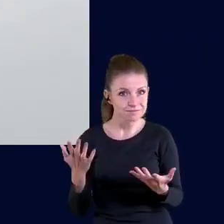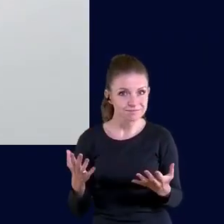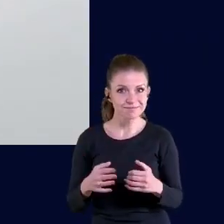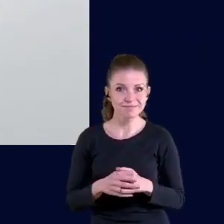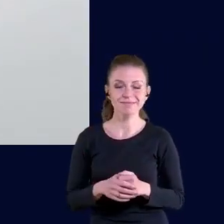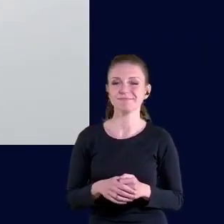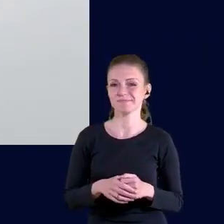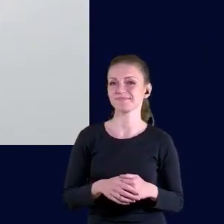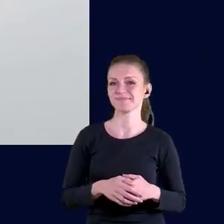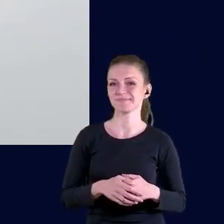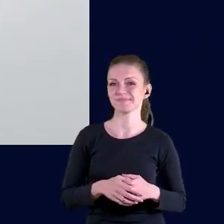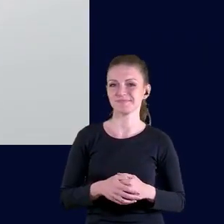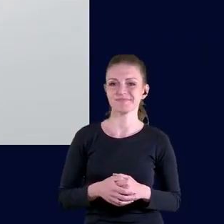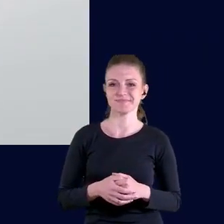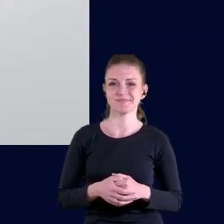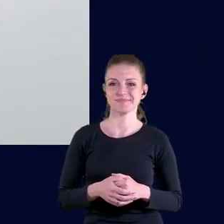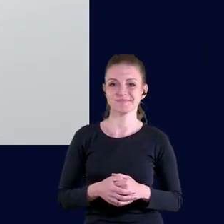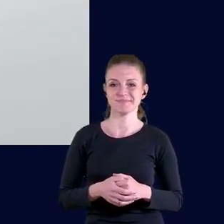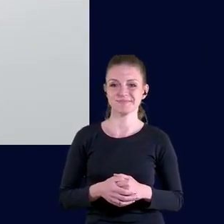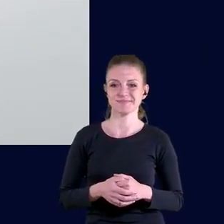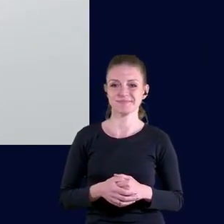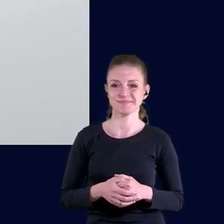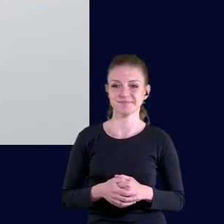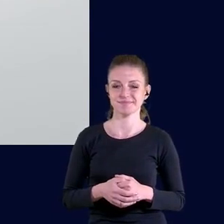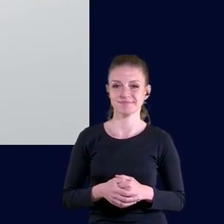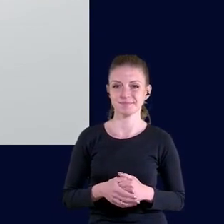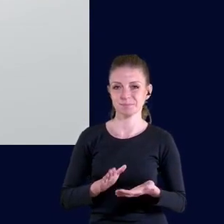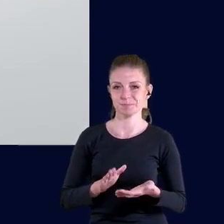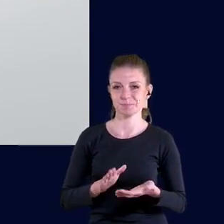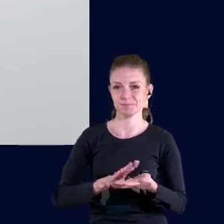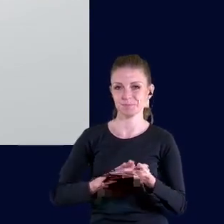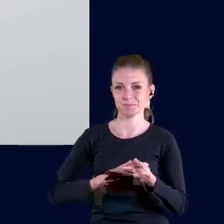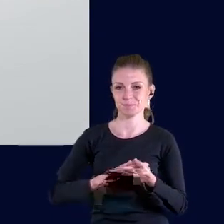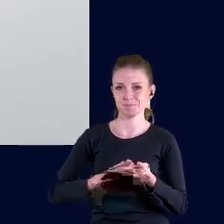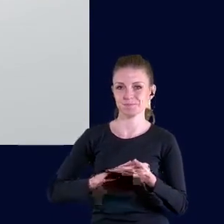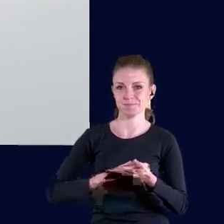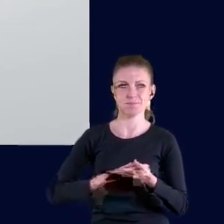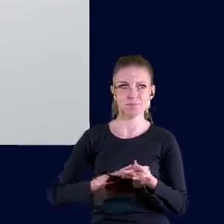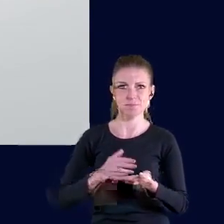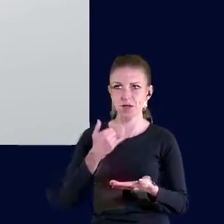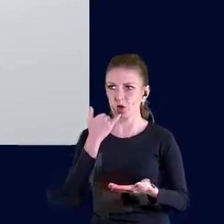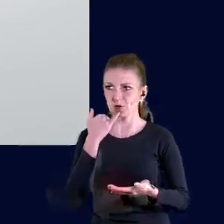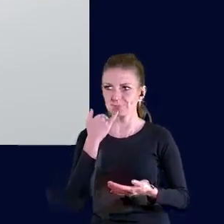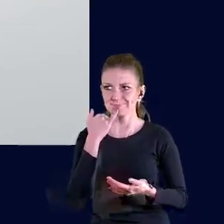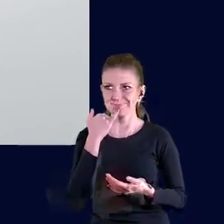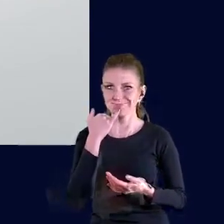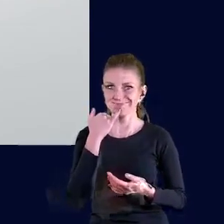słyszalna ponieważ forum Ten Proszę jutro